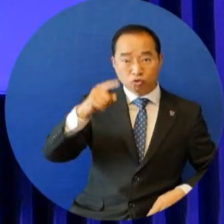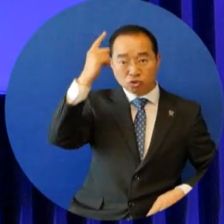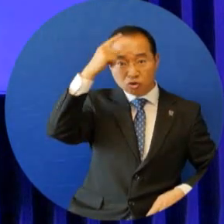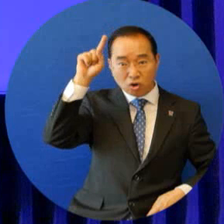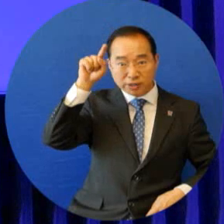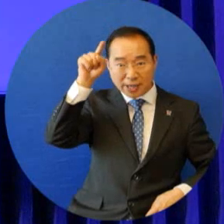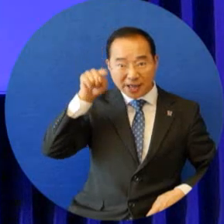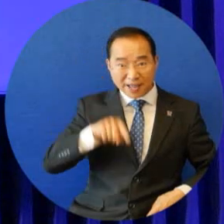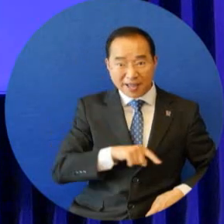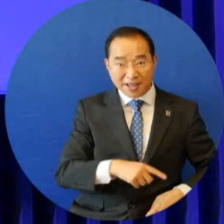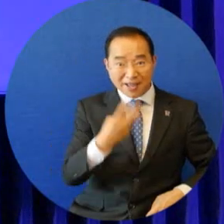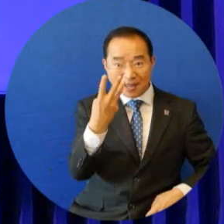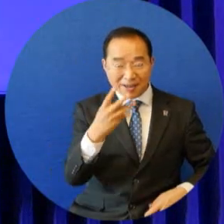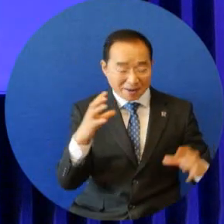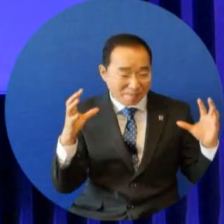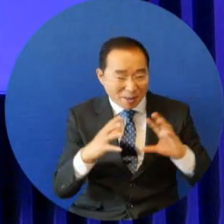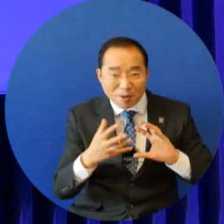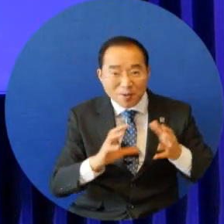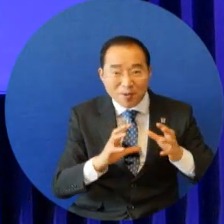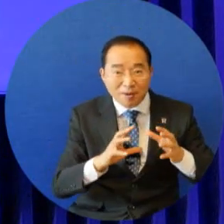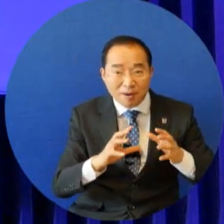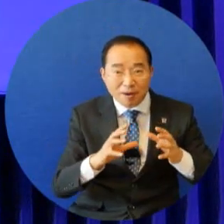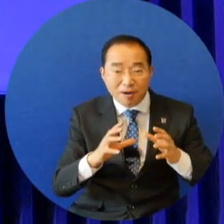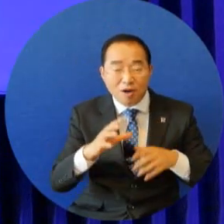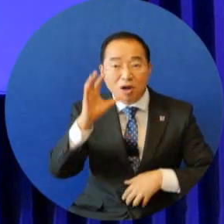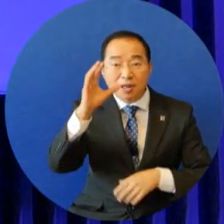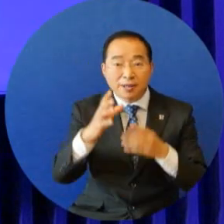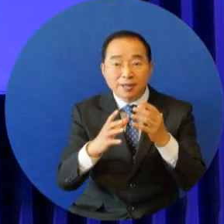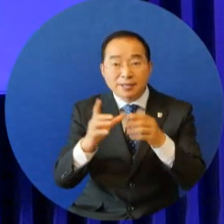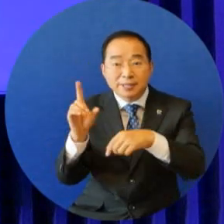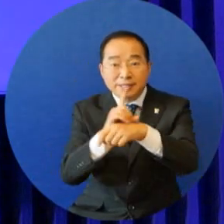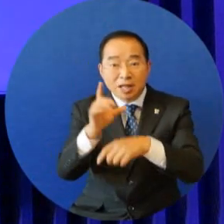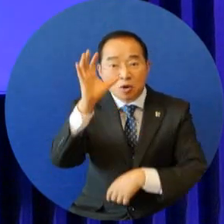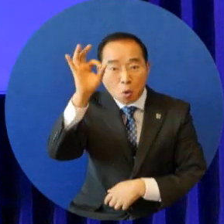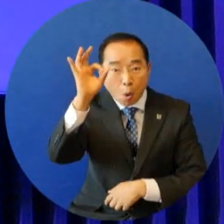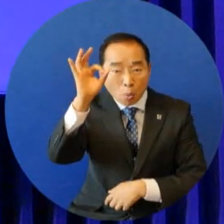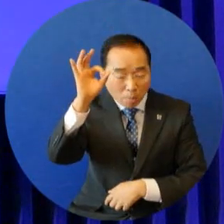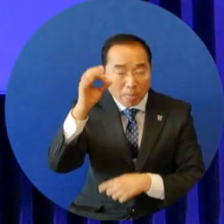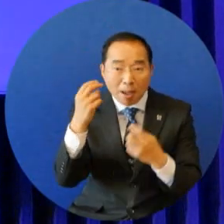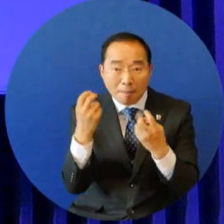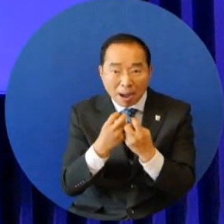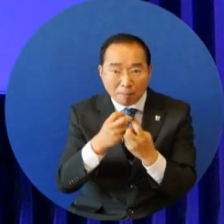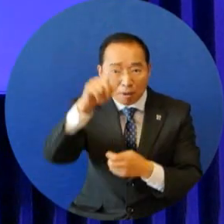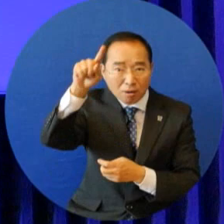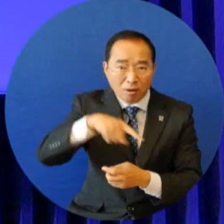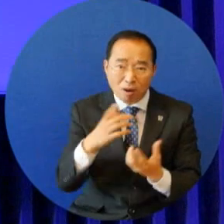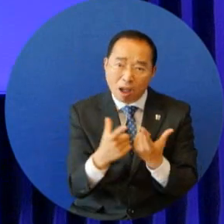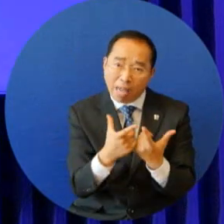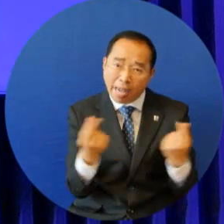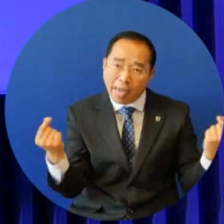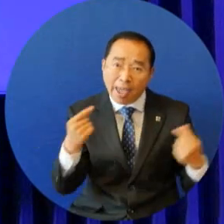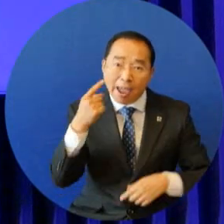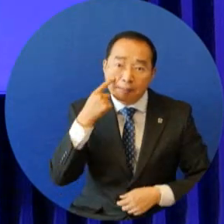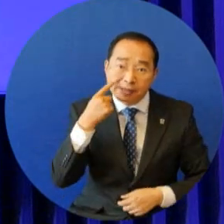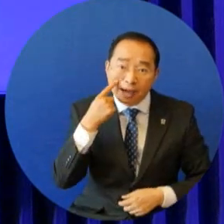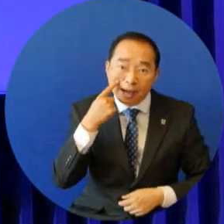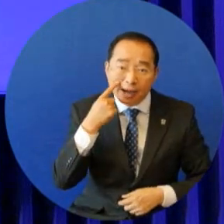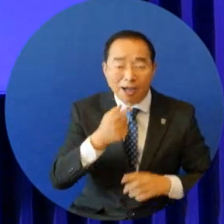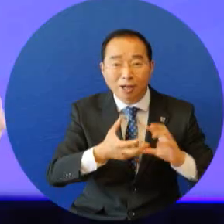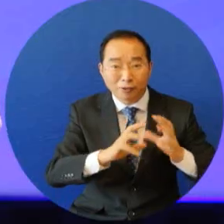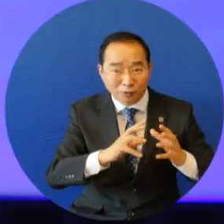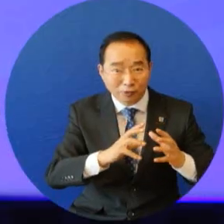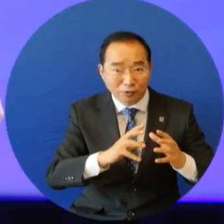중국, 러시아, 인도가 만나서 우리가 세 나라의 디지털 화폐를